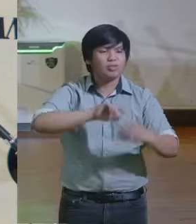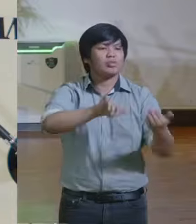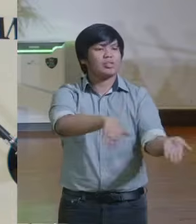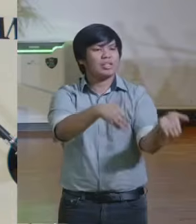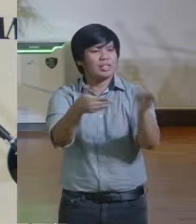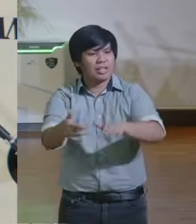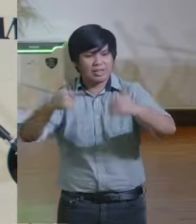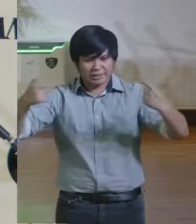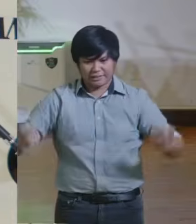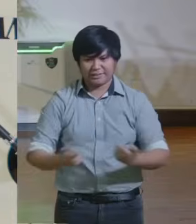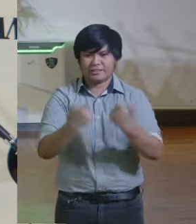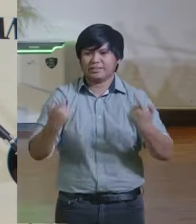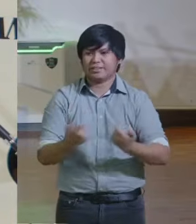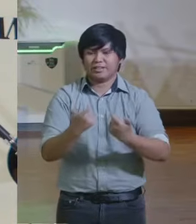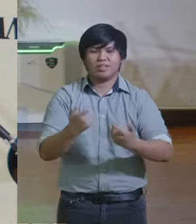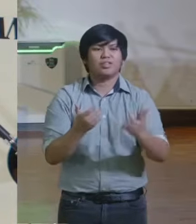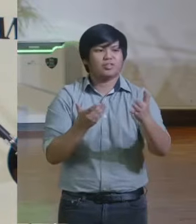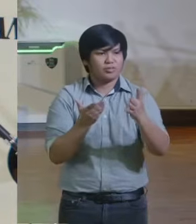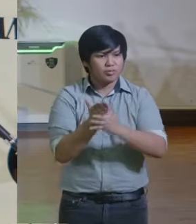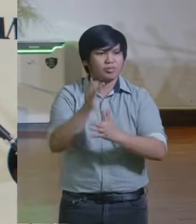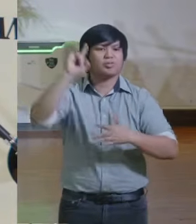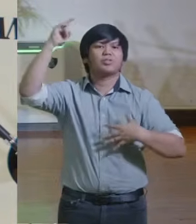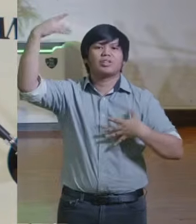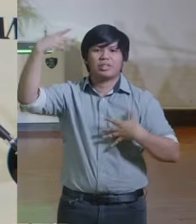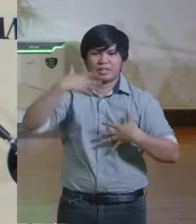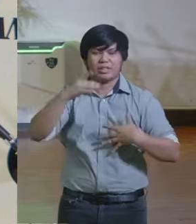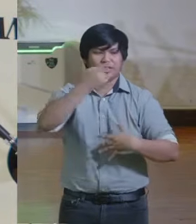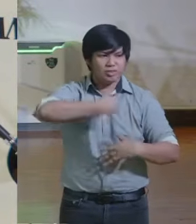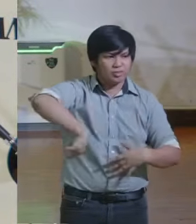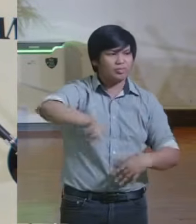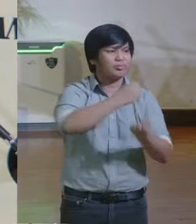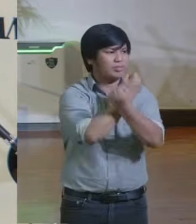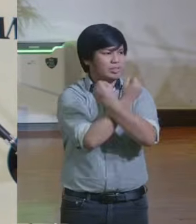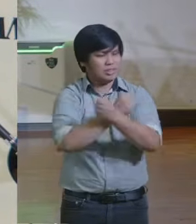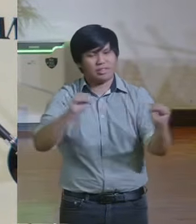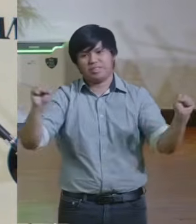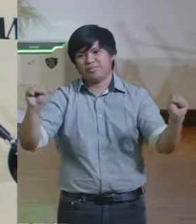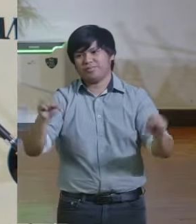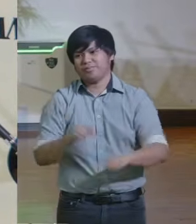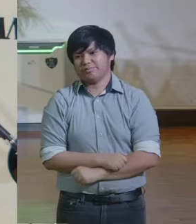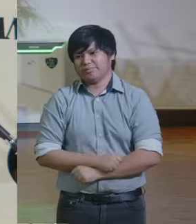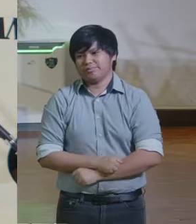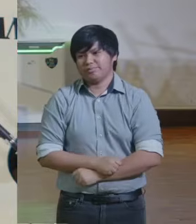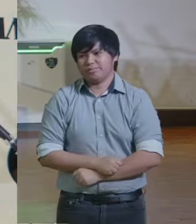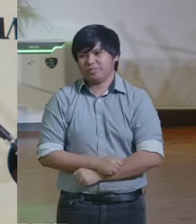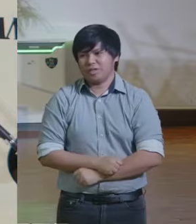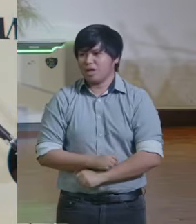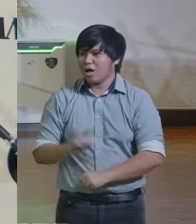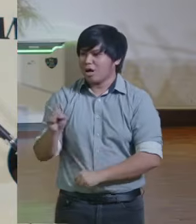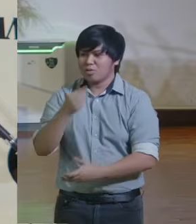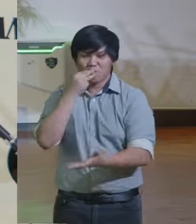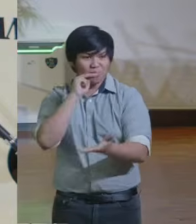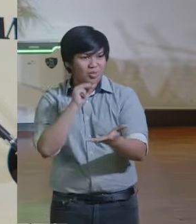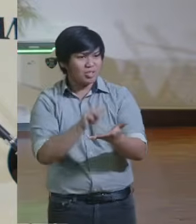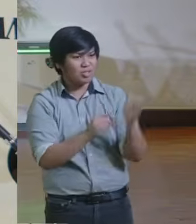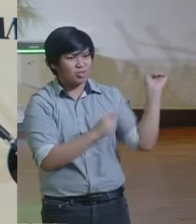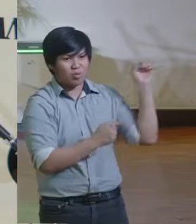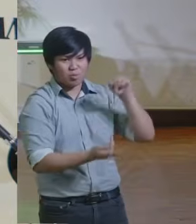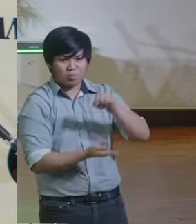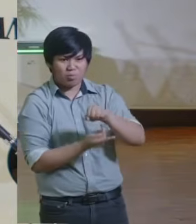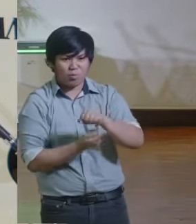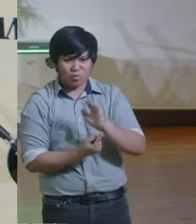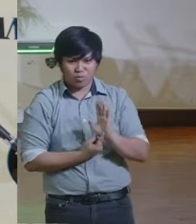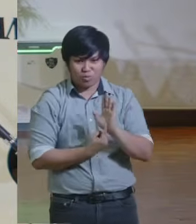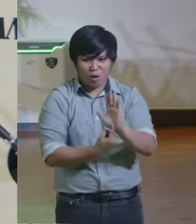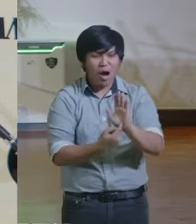and sins. By grace, you have been saved. Ito pong mensahe na ito ay may